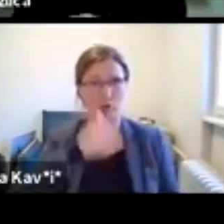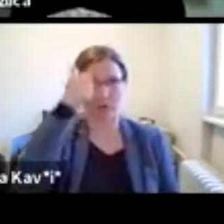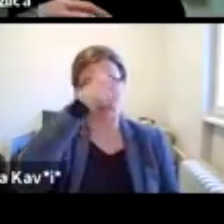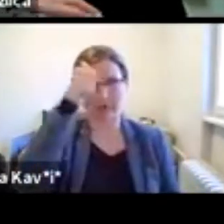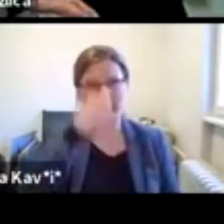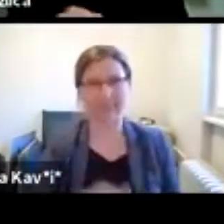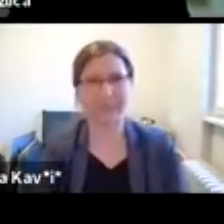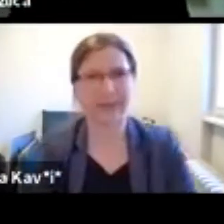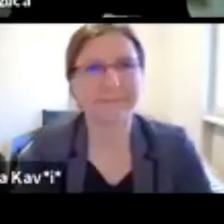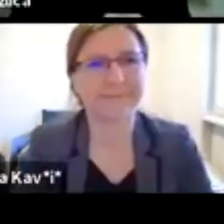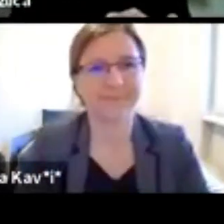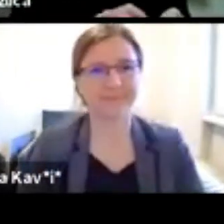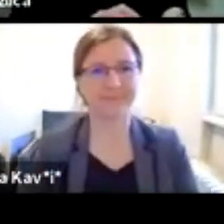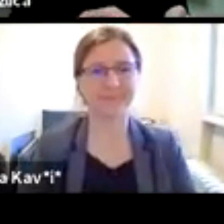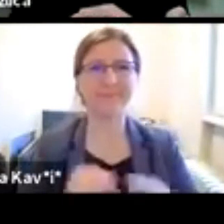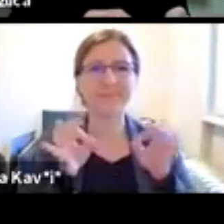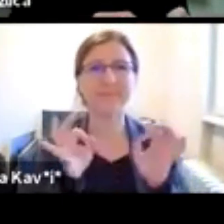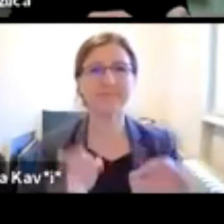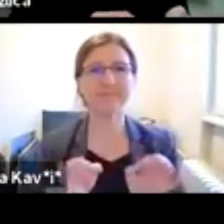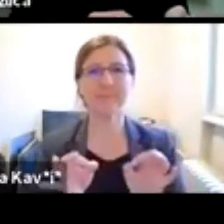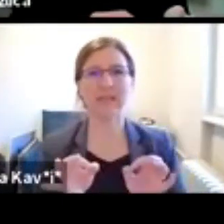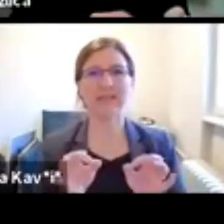Sasvim sigurno nećemo mi